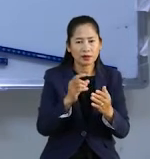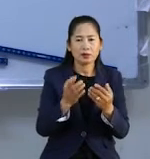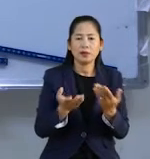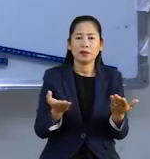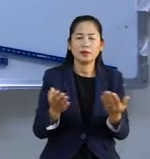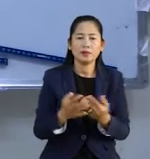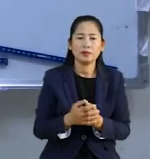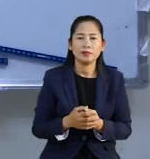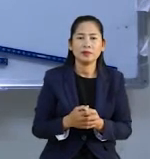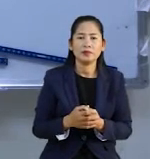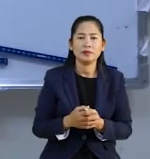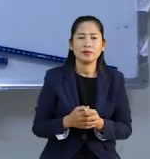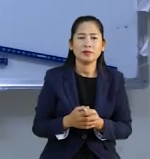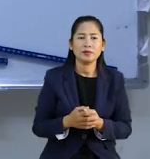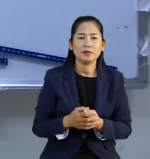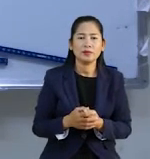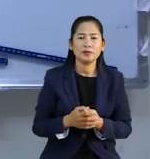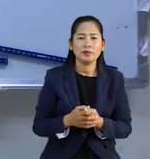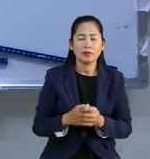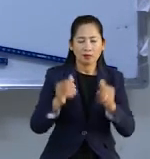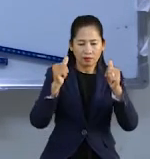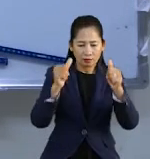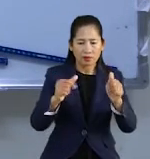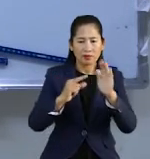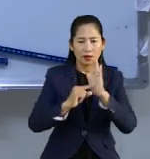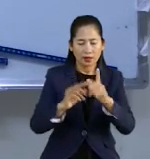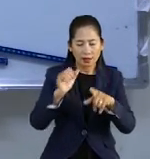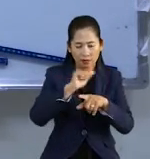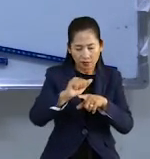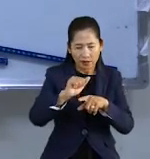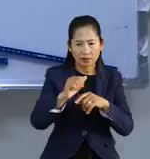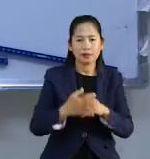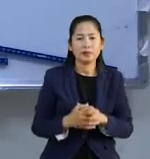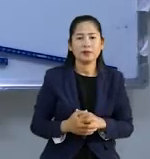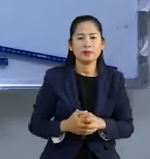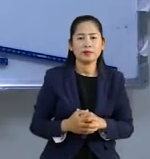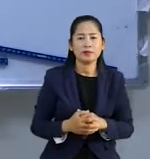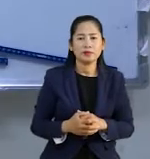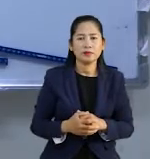าลูกสมบัดบังหายในลมหัด